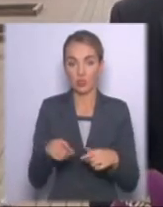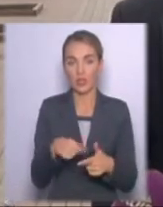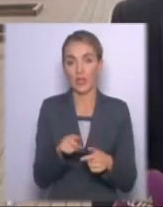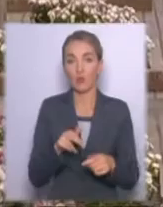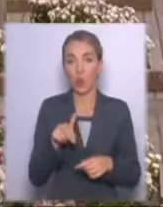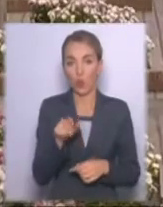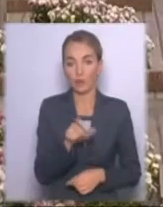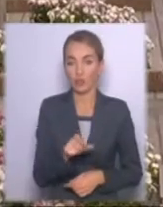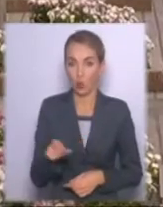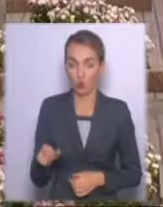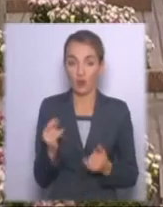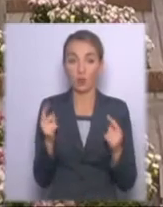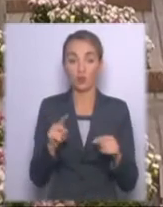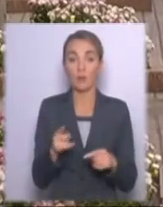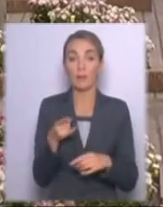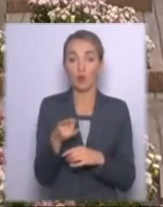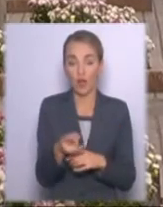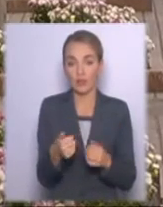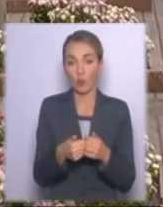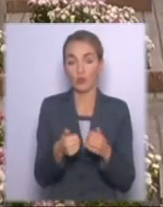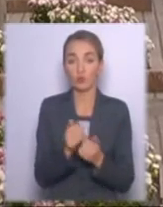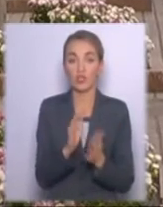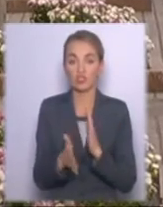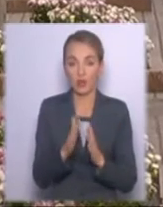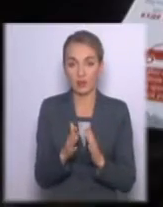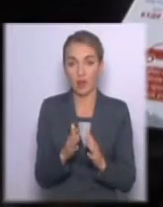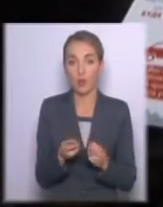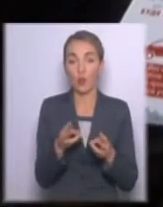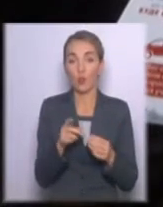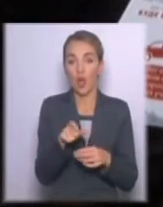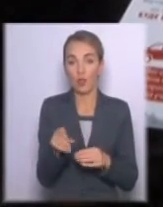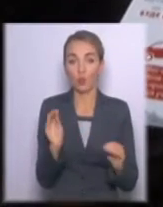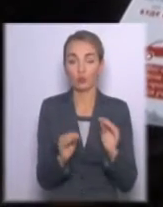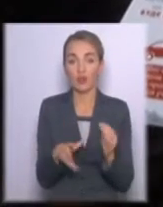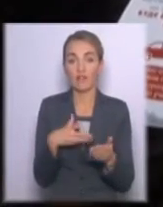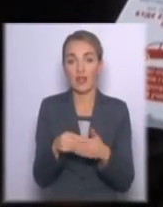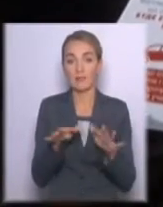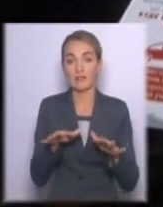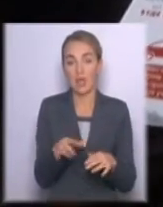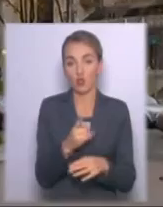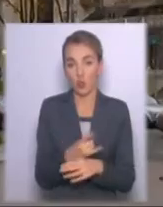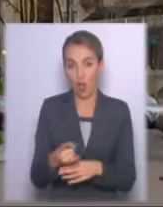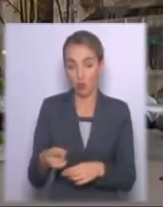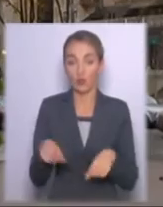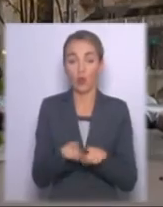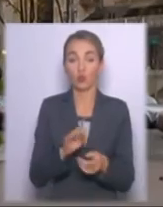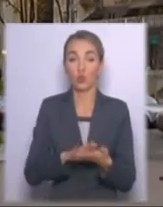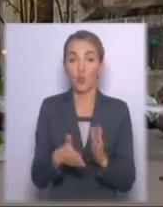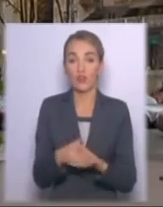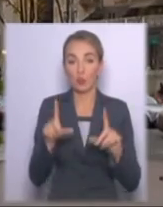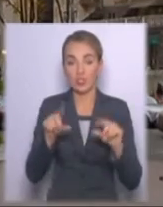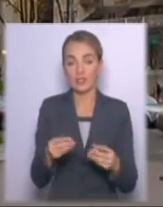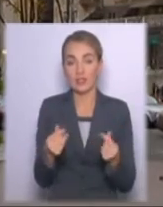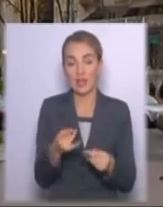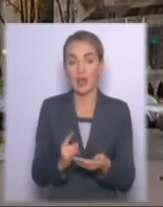проход пішоходів. Для того, щоб припаркуватися поблизу Хрещатика, комунальники облаштували власні місця стоянок, а також домовилися про зниження ціни